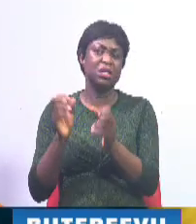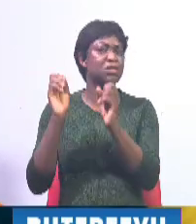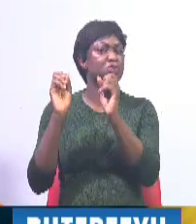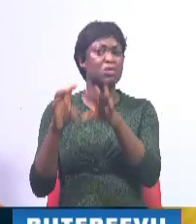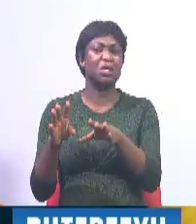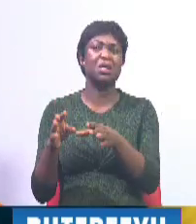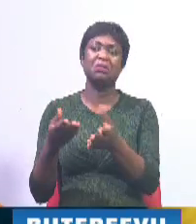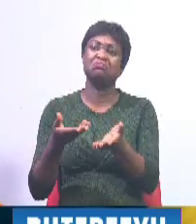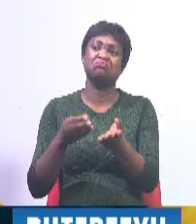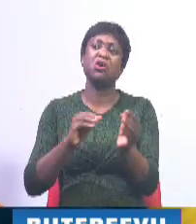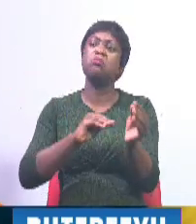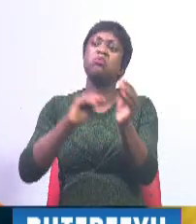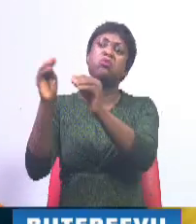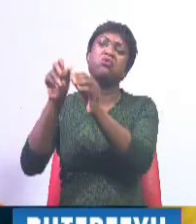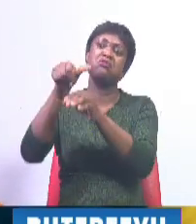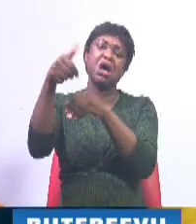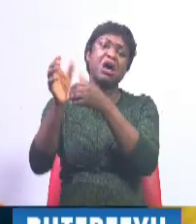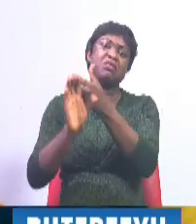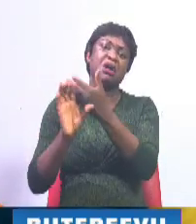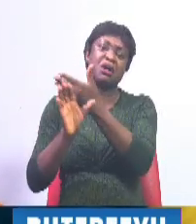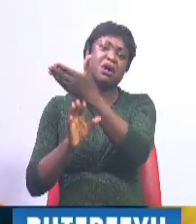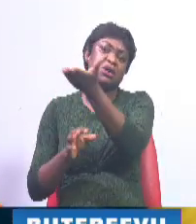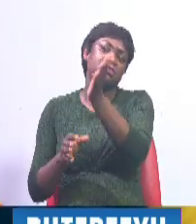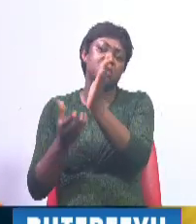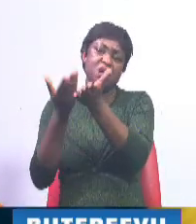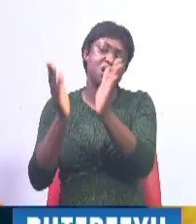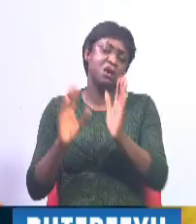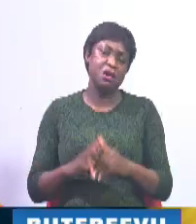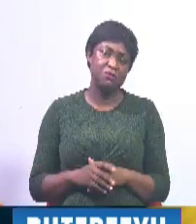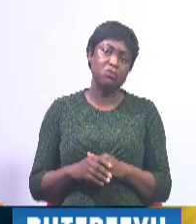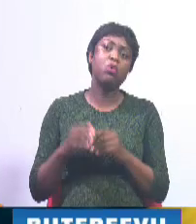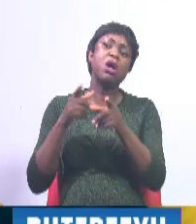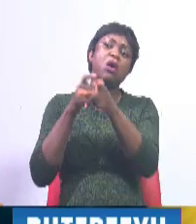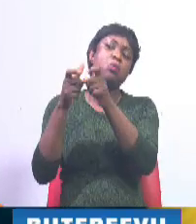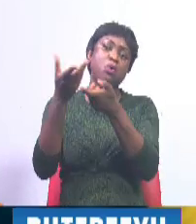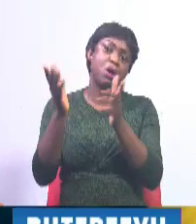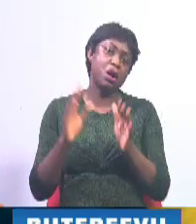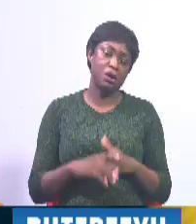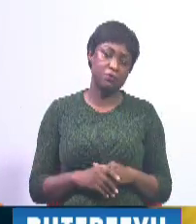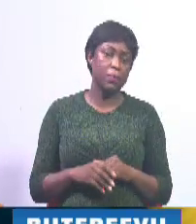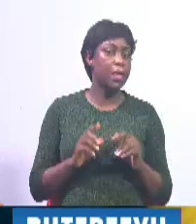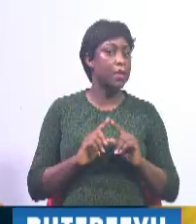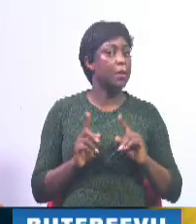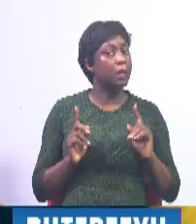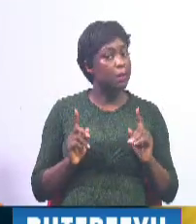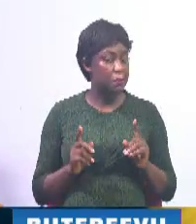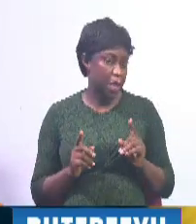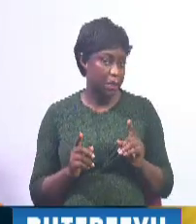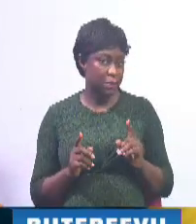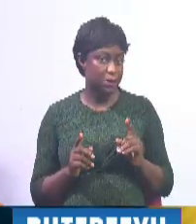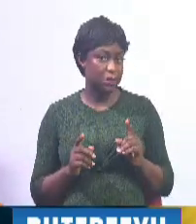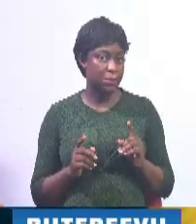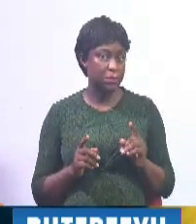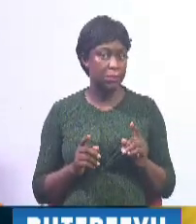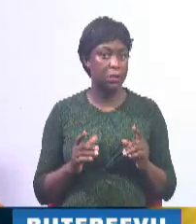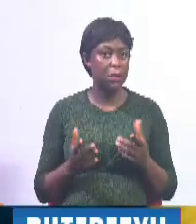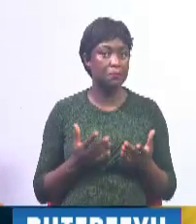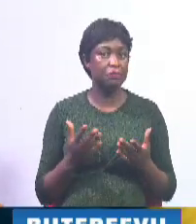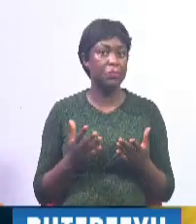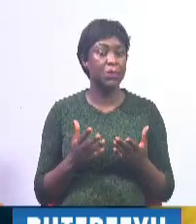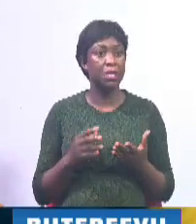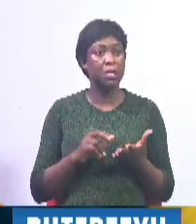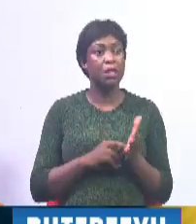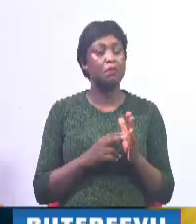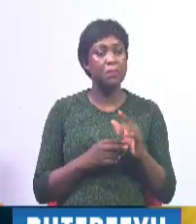ki obwetaavu eri abo bannaffe abalala nabo nga balina obutabanguko naye tekijjaawo nti tuli